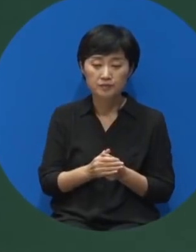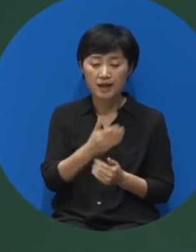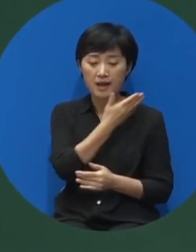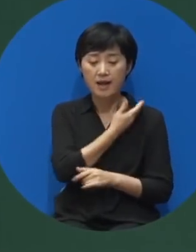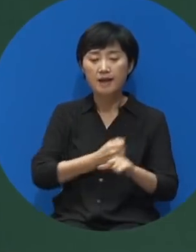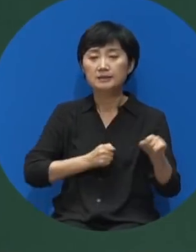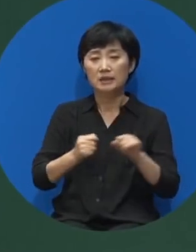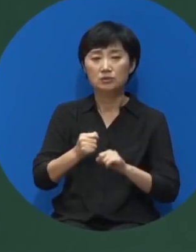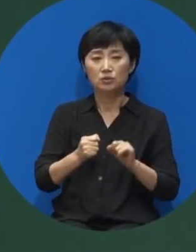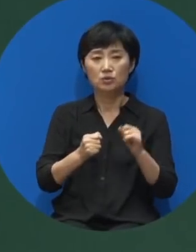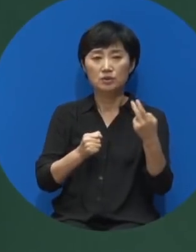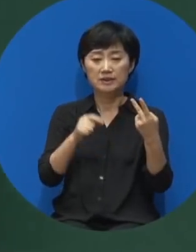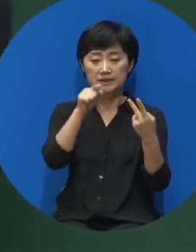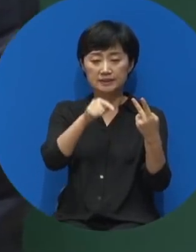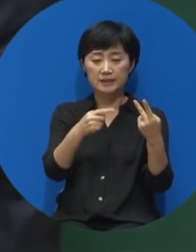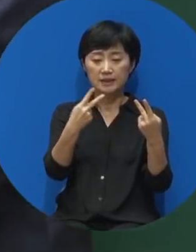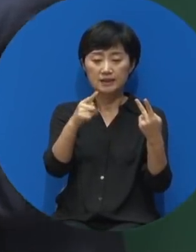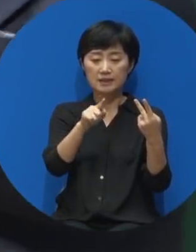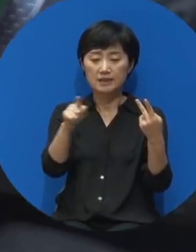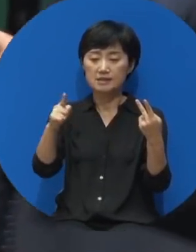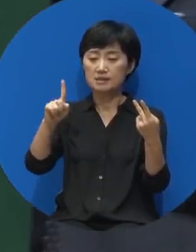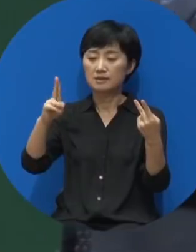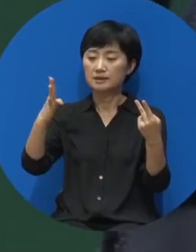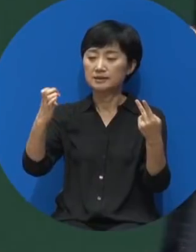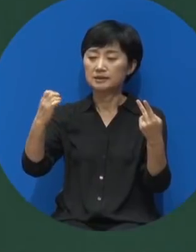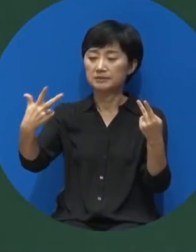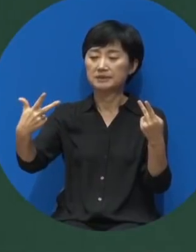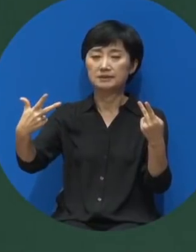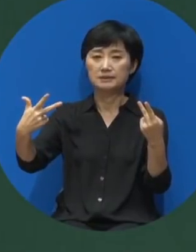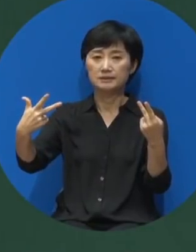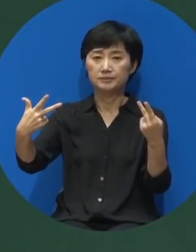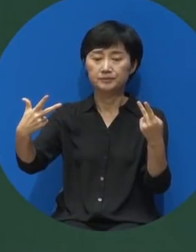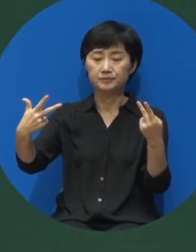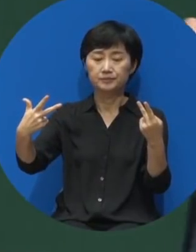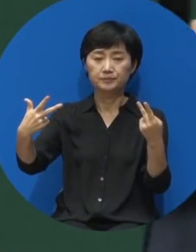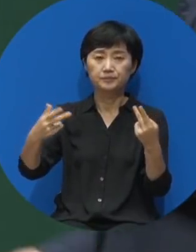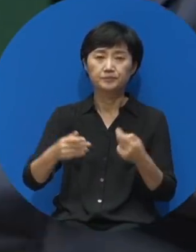사도행전 2장 1절 47절에 성취되어지죠.